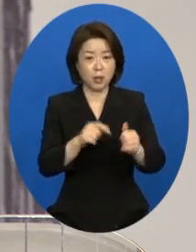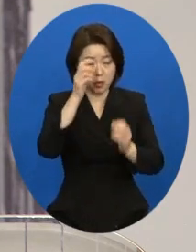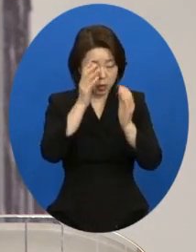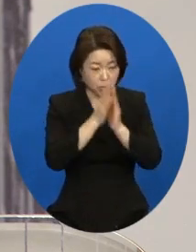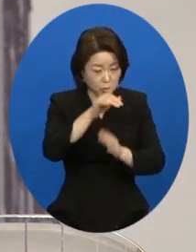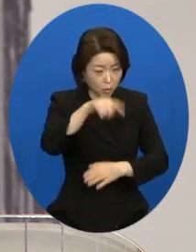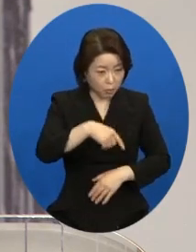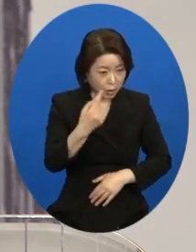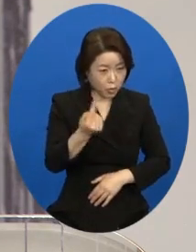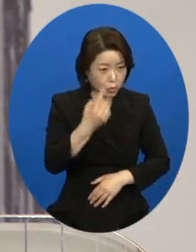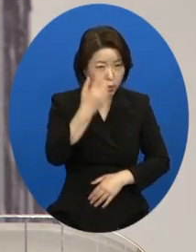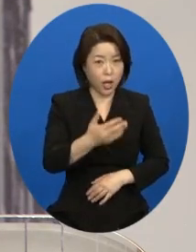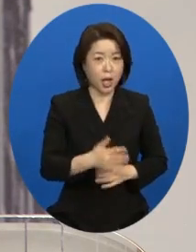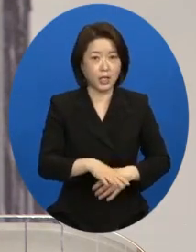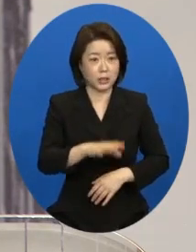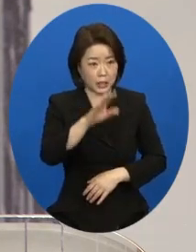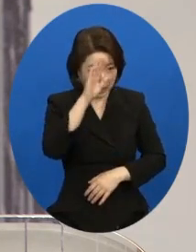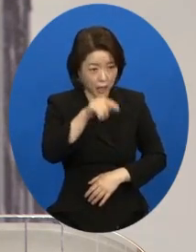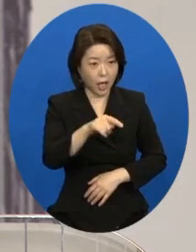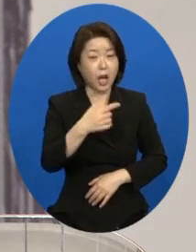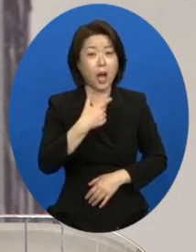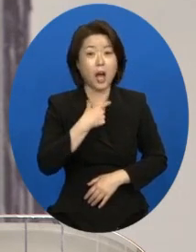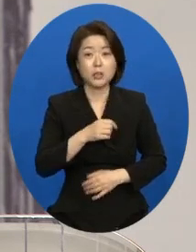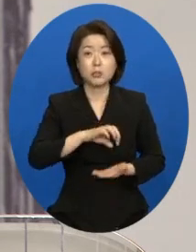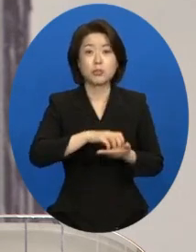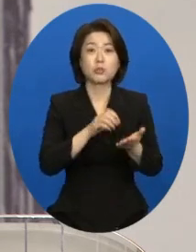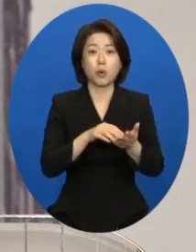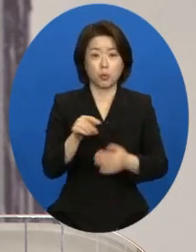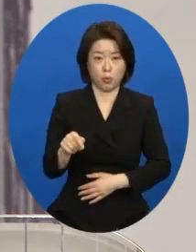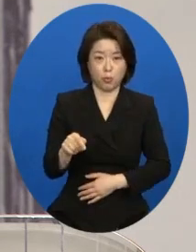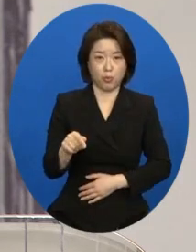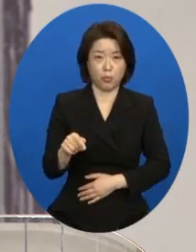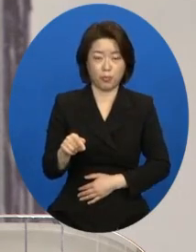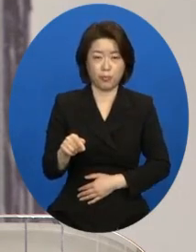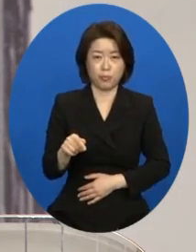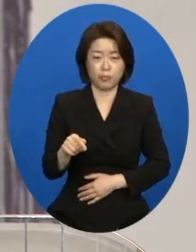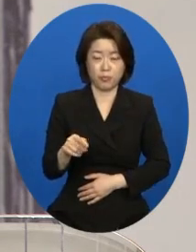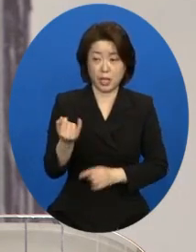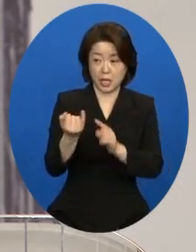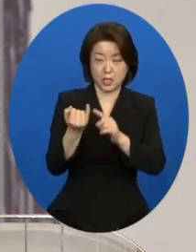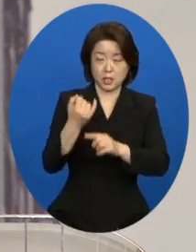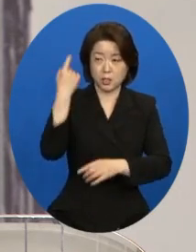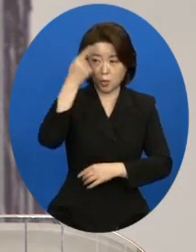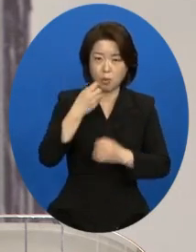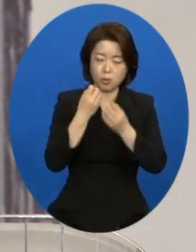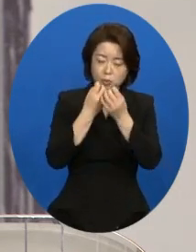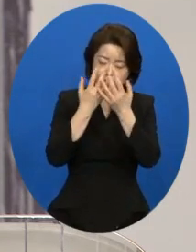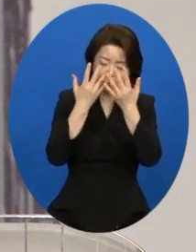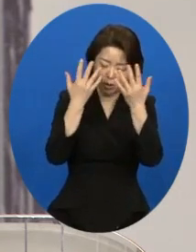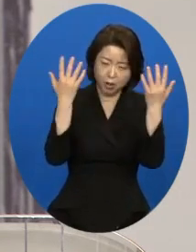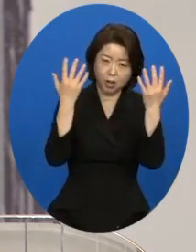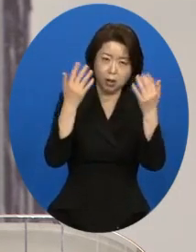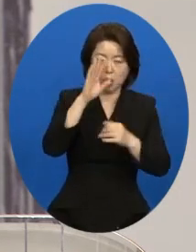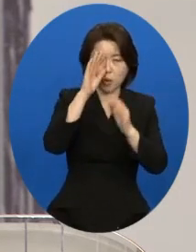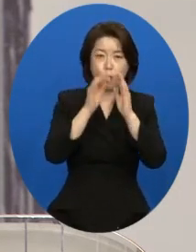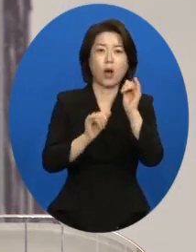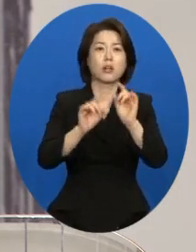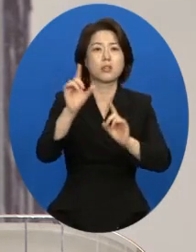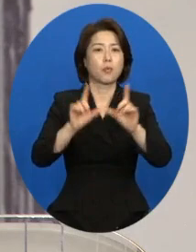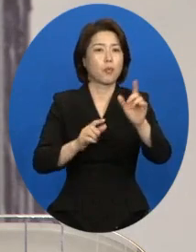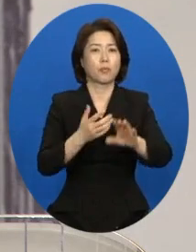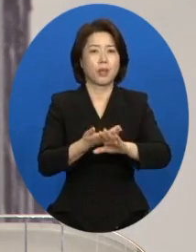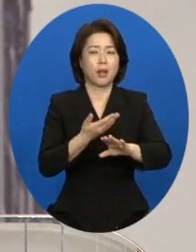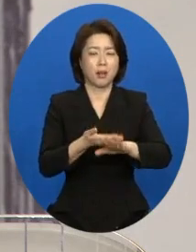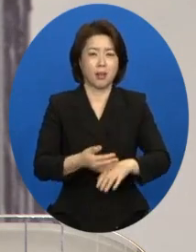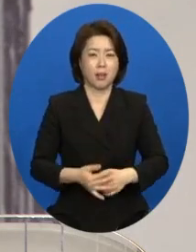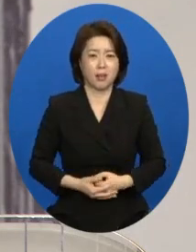오셨나, 그분이 아프신가 싶을 정도로 너무 그분의 얼굴이 환자의 모습이 아니었습니다.